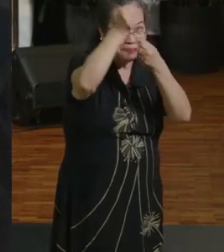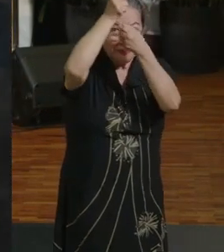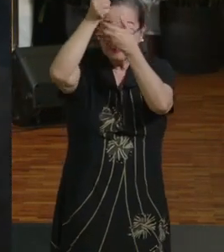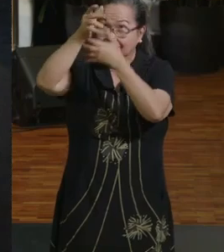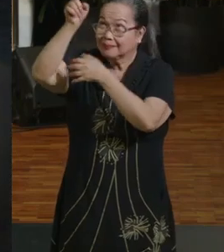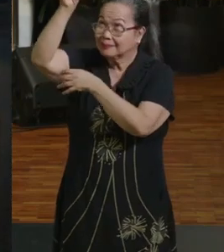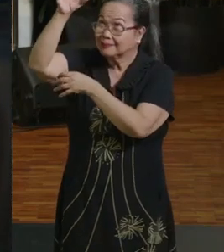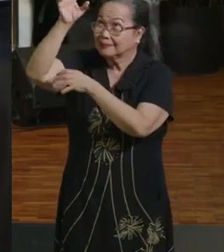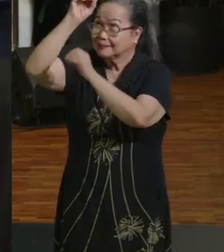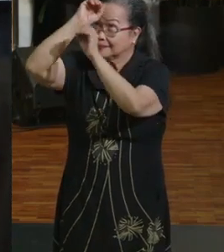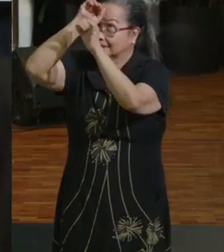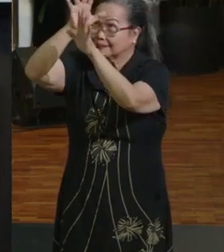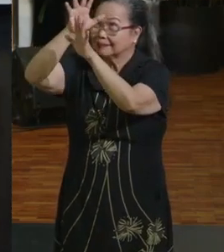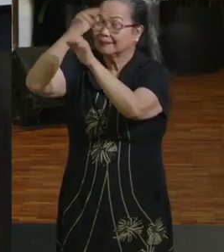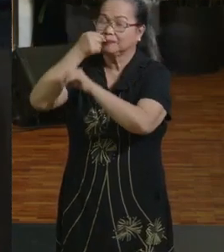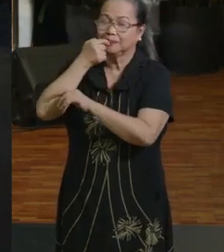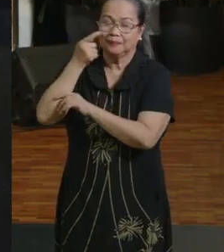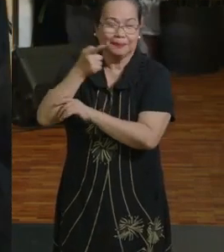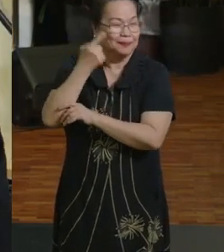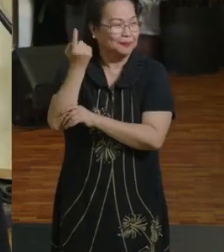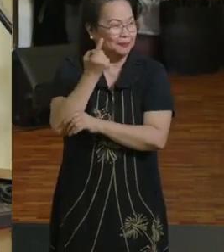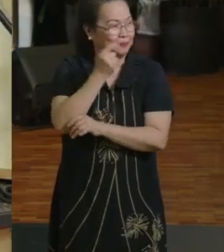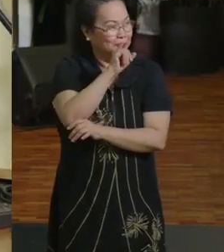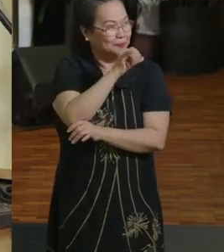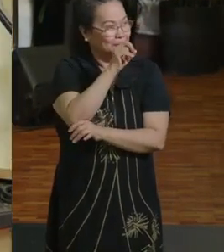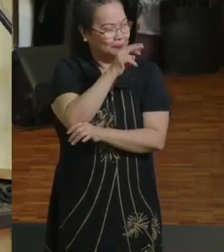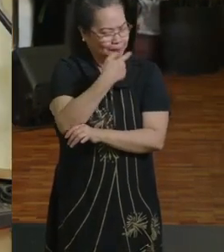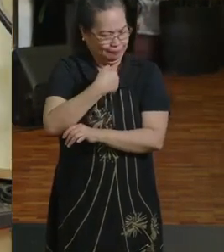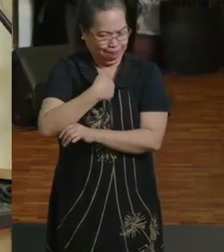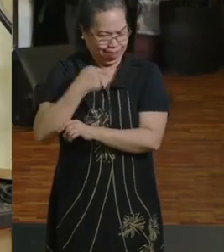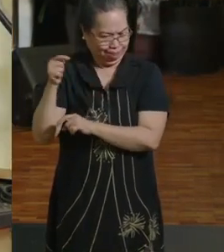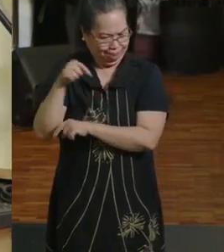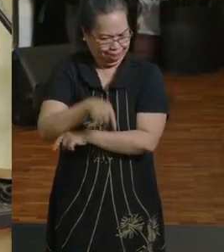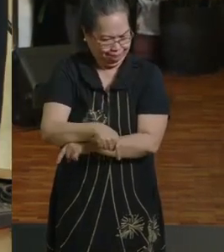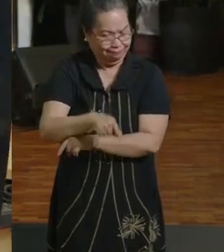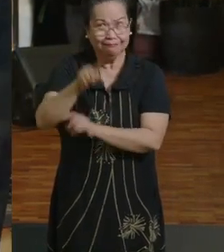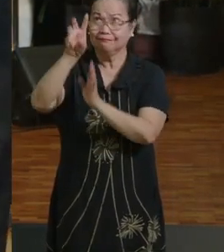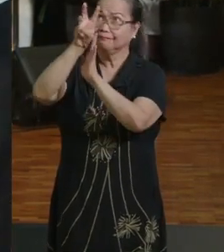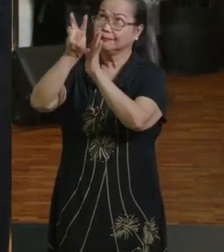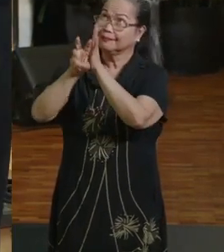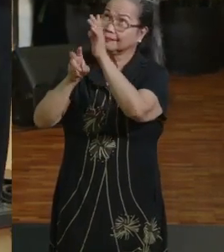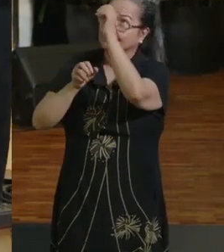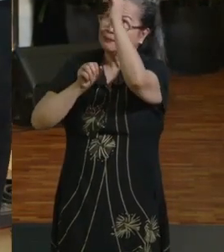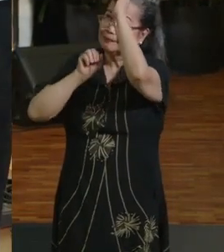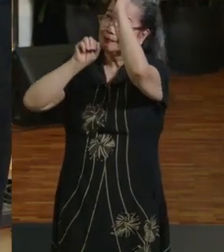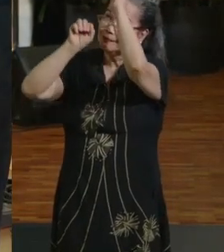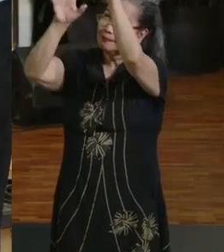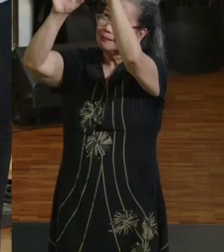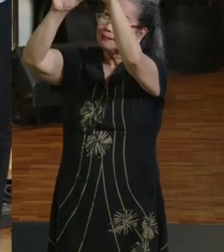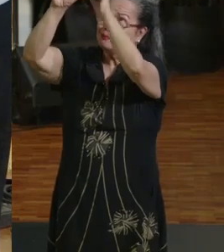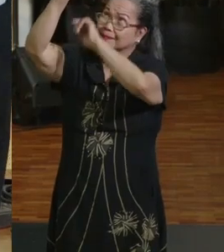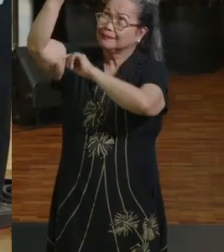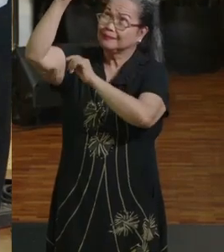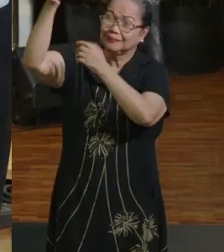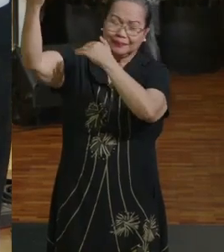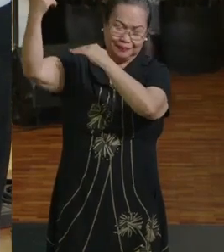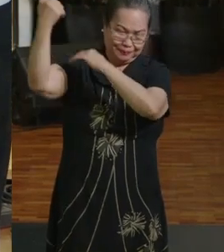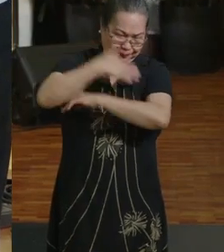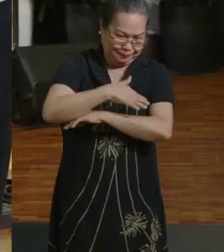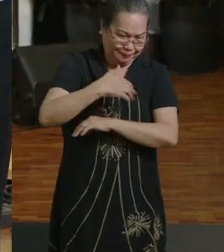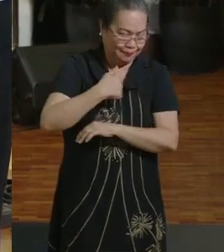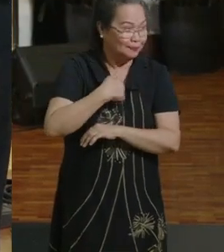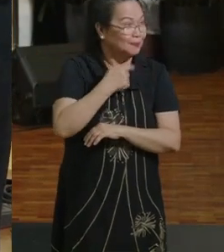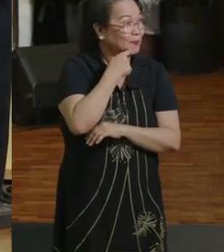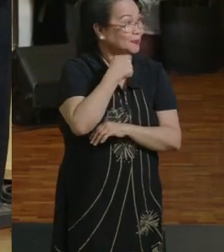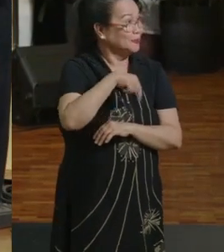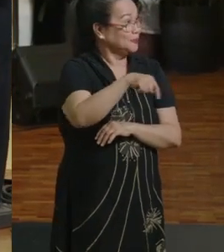Ama. Sinasabi niya palagi sa John, I have come to do the will of the one who sent me. Paulit-ulit siya.